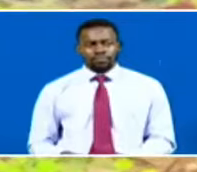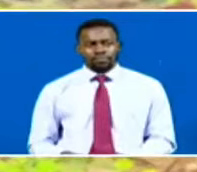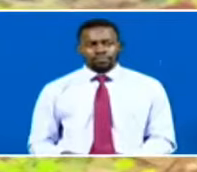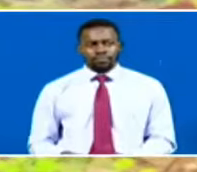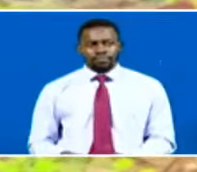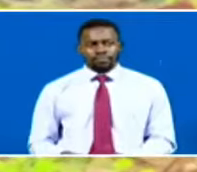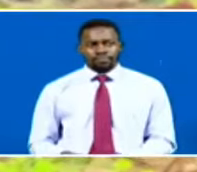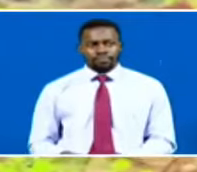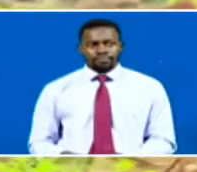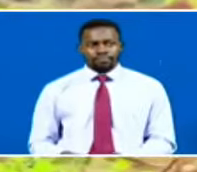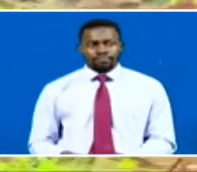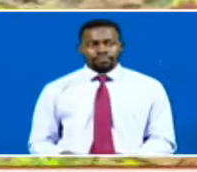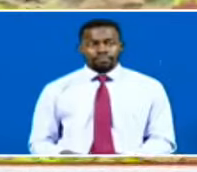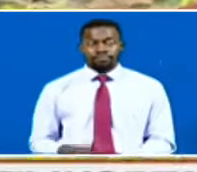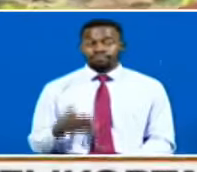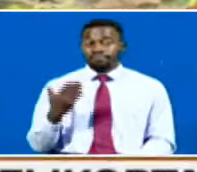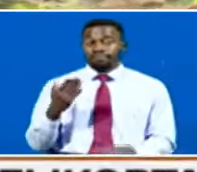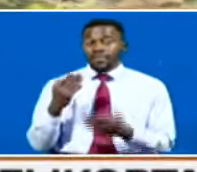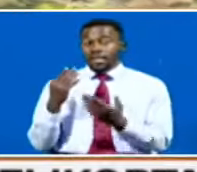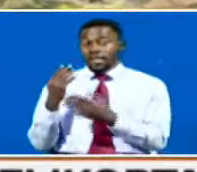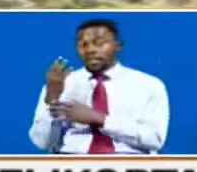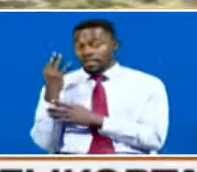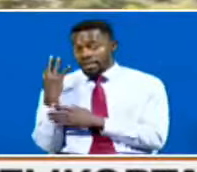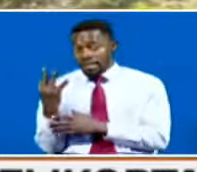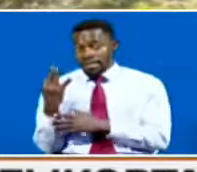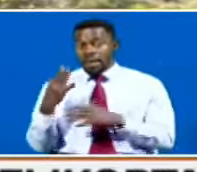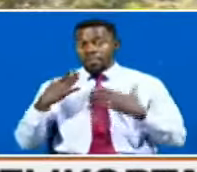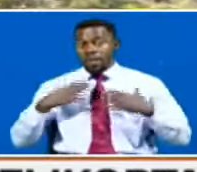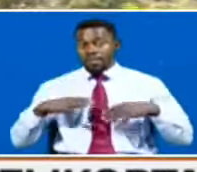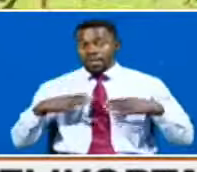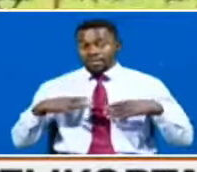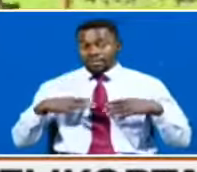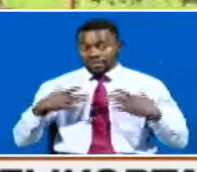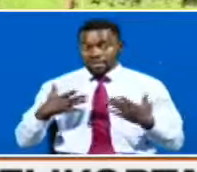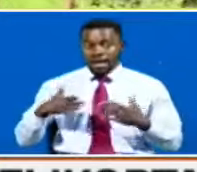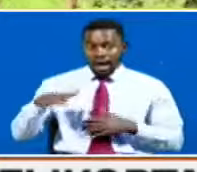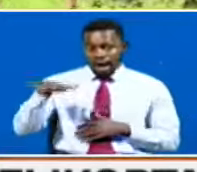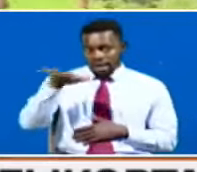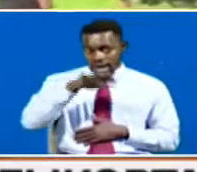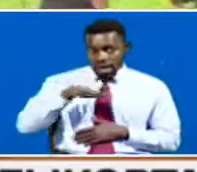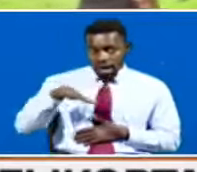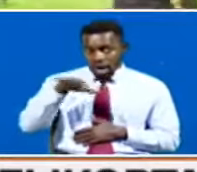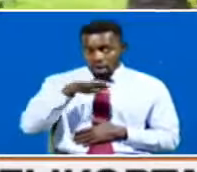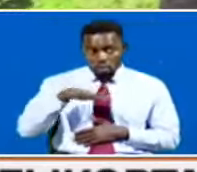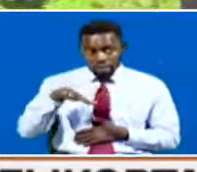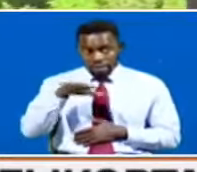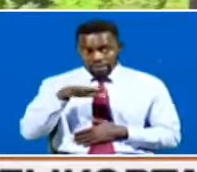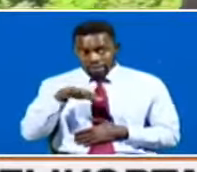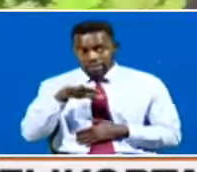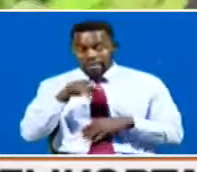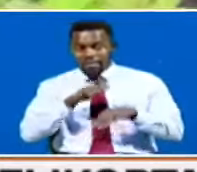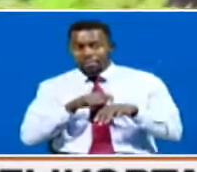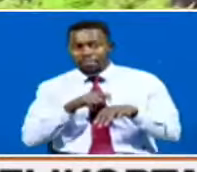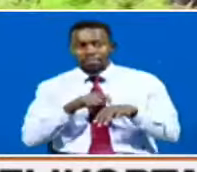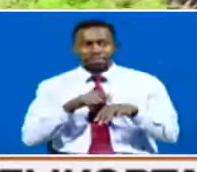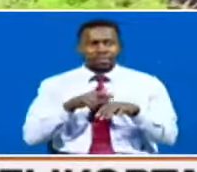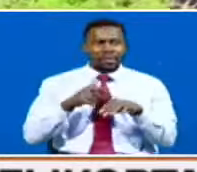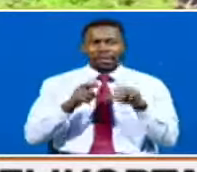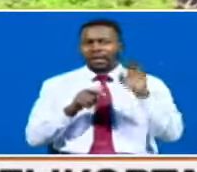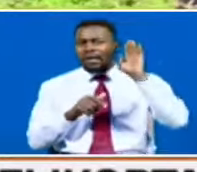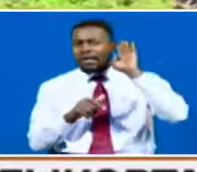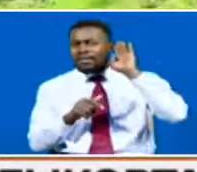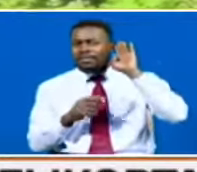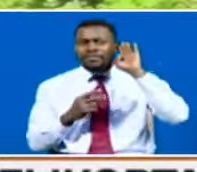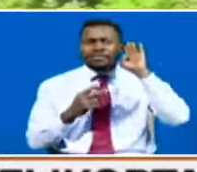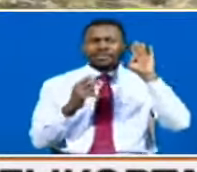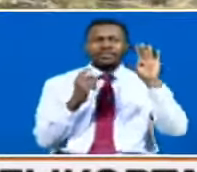Richard Chesir, Dennis Krop na wengine wawili walikuwa katika eneo hili wakiandaa konde hili la amani kabla ya kusikia sauti